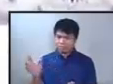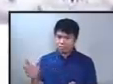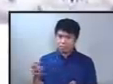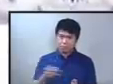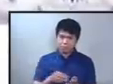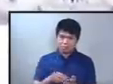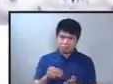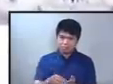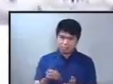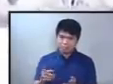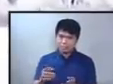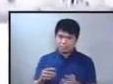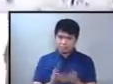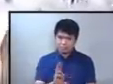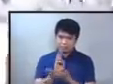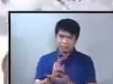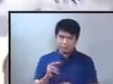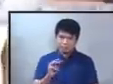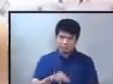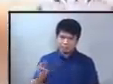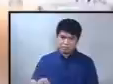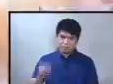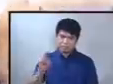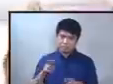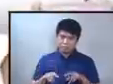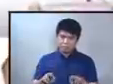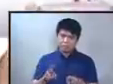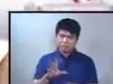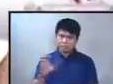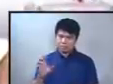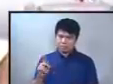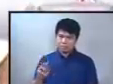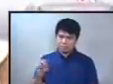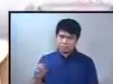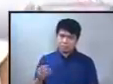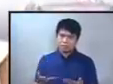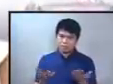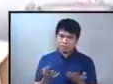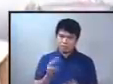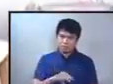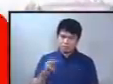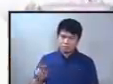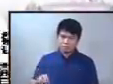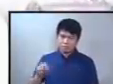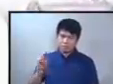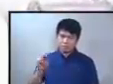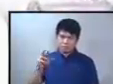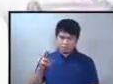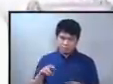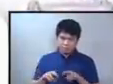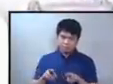budget para sa rehabilitasyon ng Manila North Road. Haba nito 500 kilometers eh. Saan sa Manila North Road yung